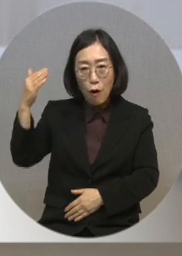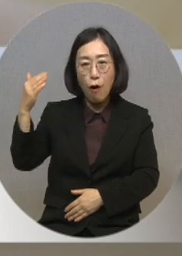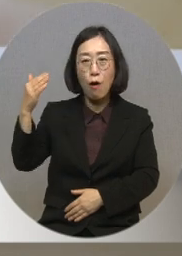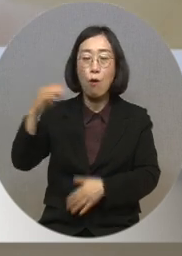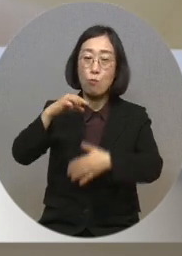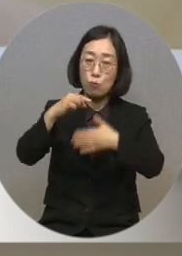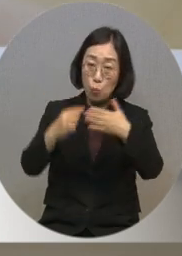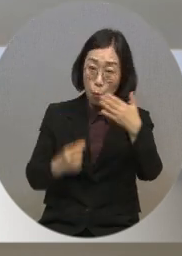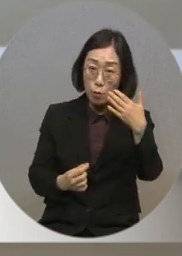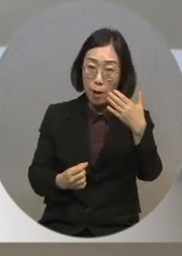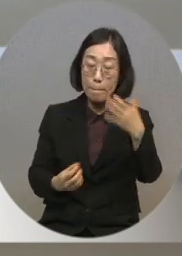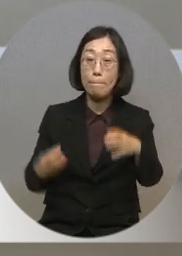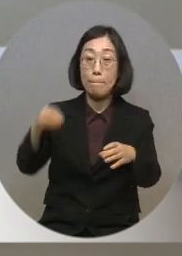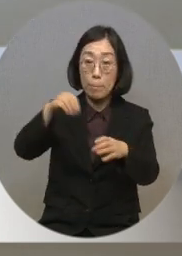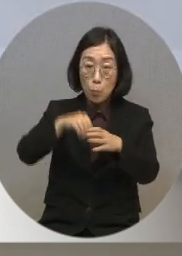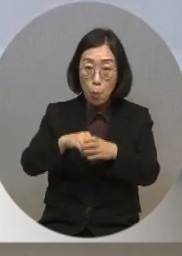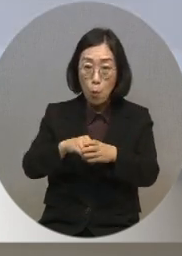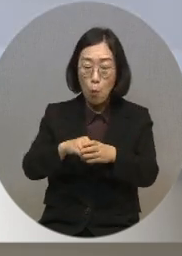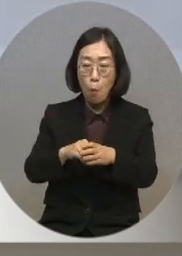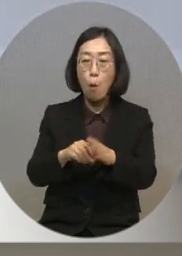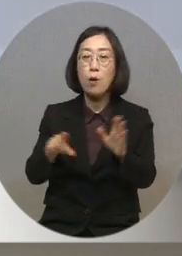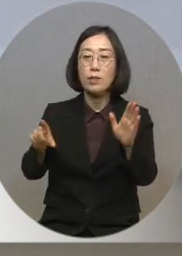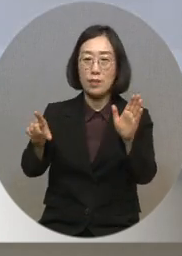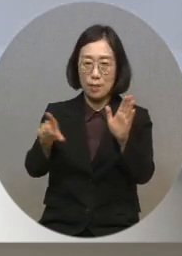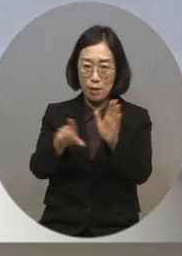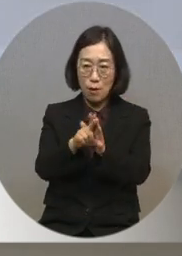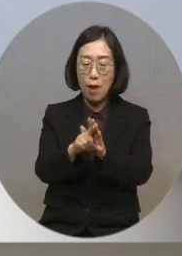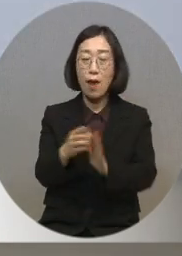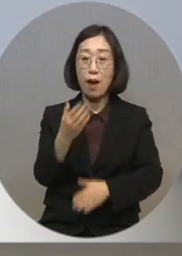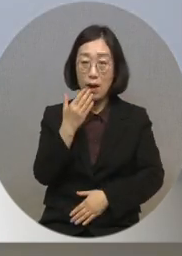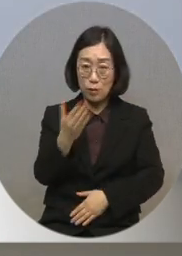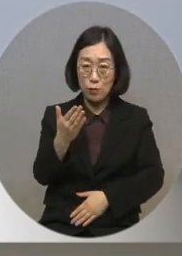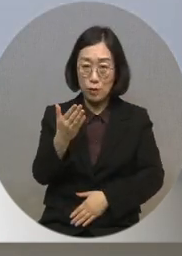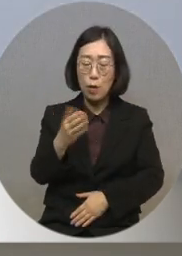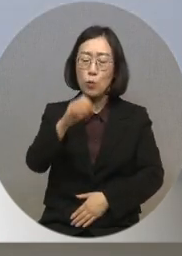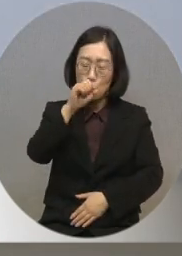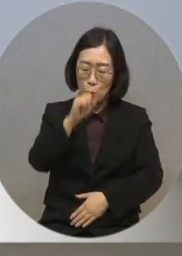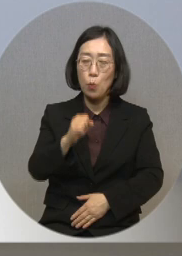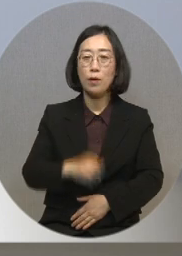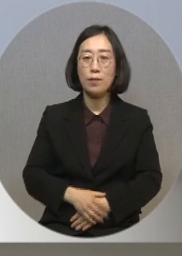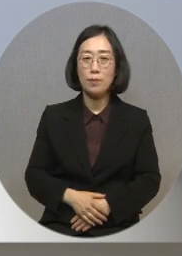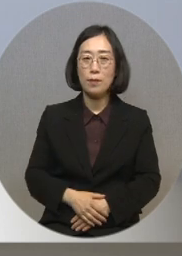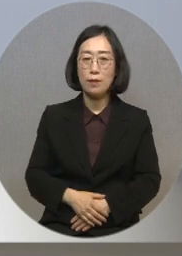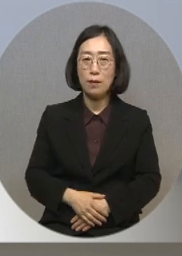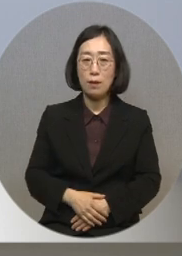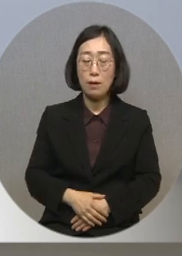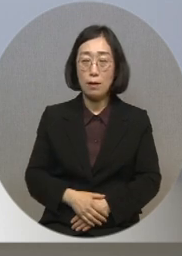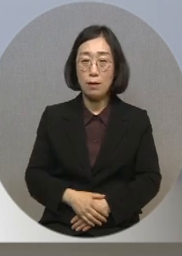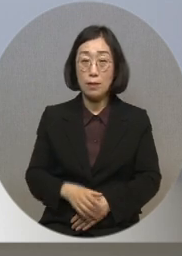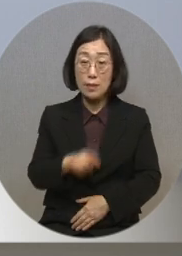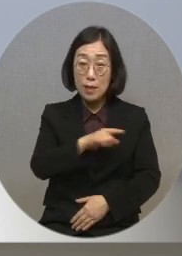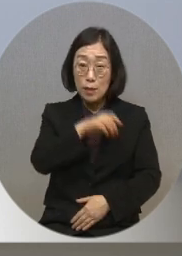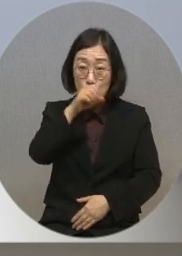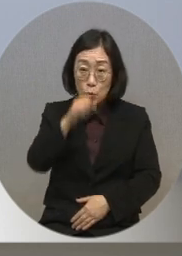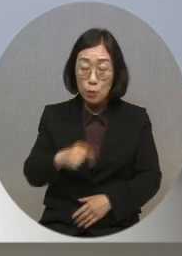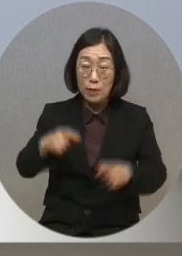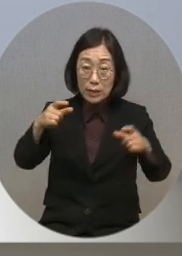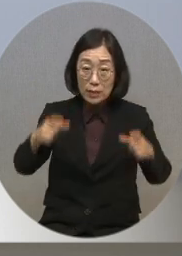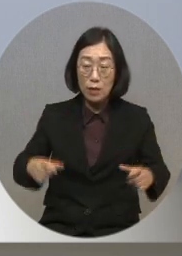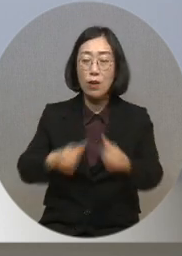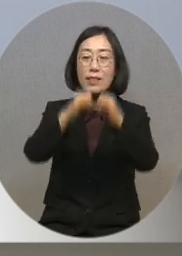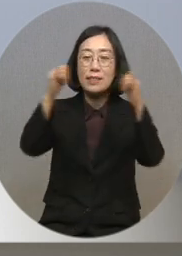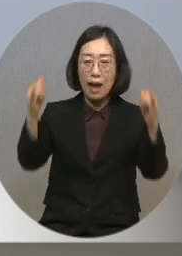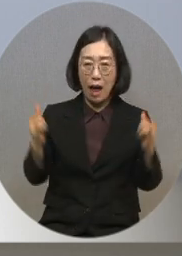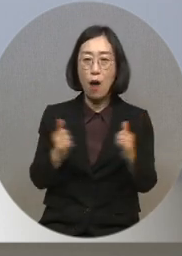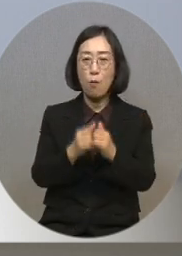하면서 신뢰감을 가질 수 있다라는 또 장점이 있다고 생각을 합니다. 무엇보다도 지역의 사회공헌